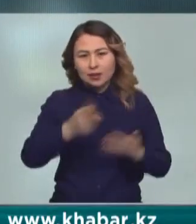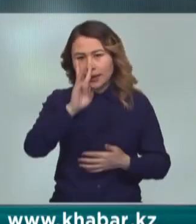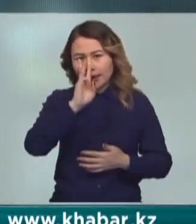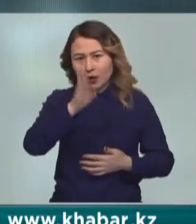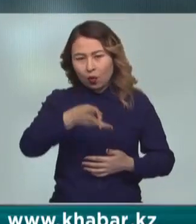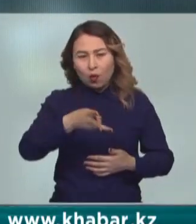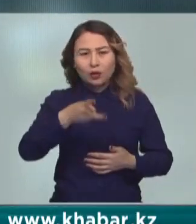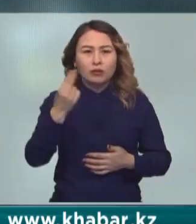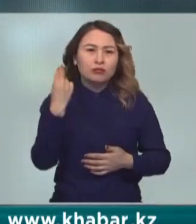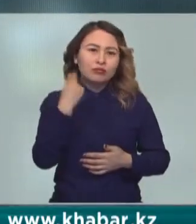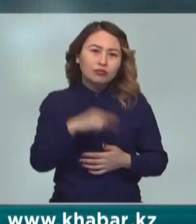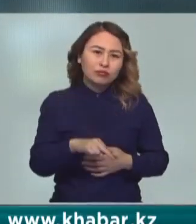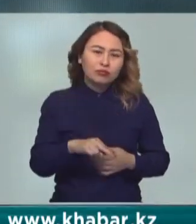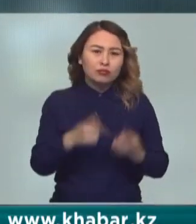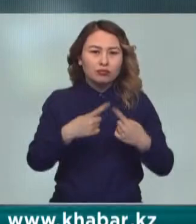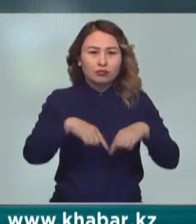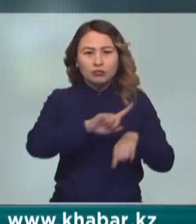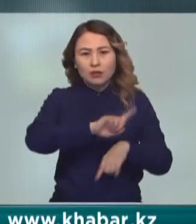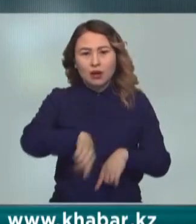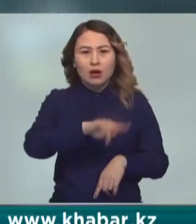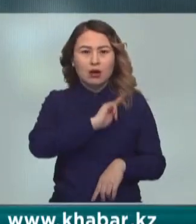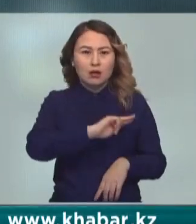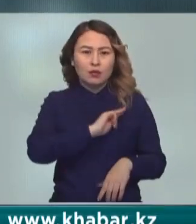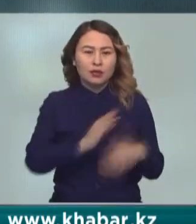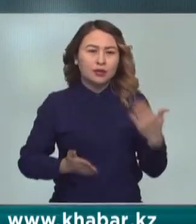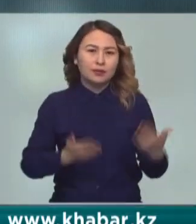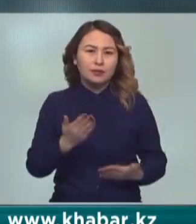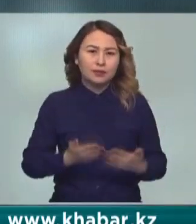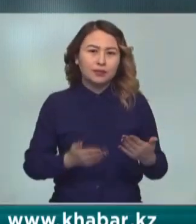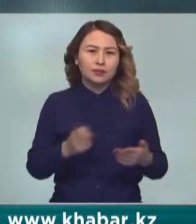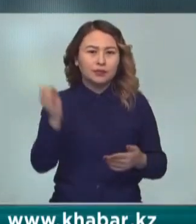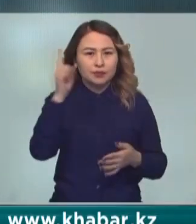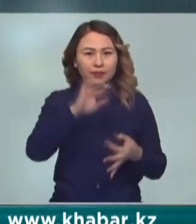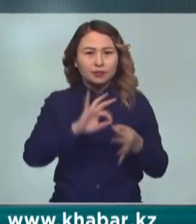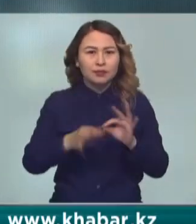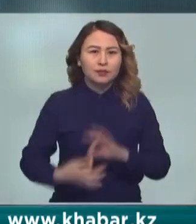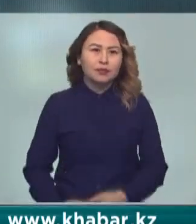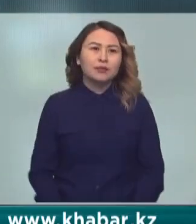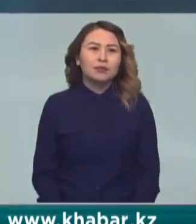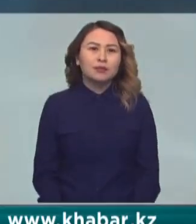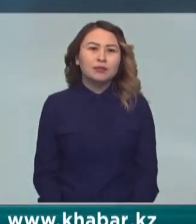бас бостандығынан айыру, немесе қоғамдық жұмыстарға тарту қарастырылған. Тақырыпты жалғастырамыз.